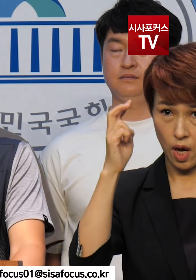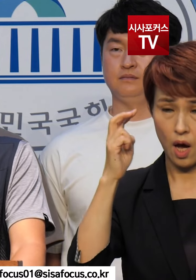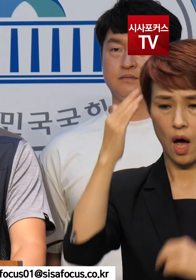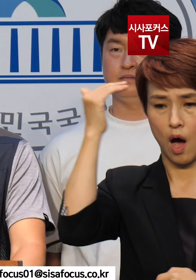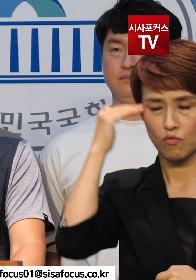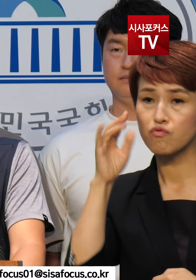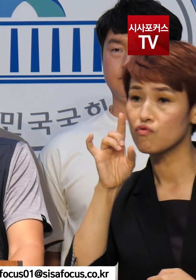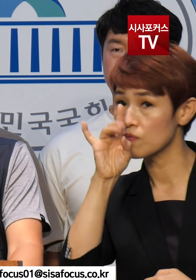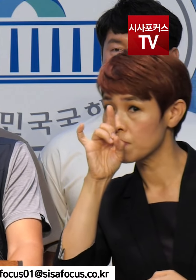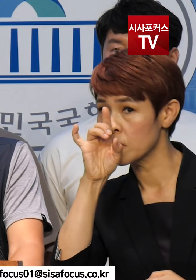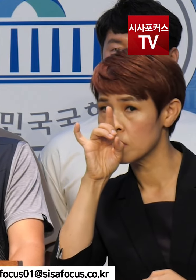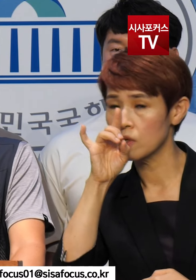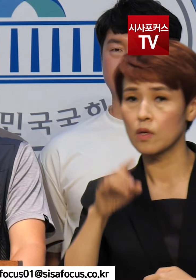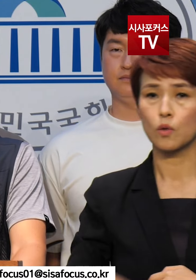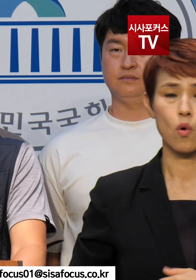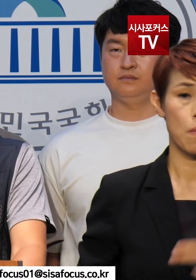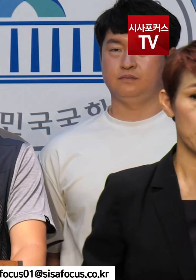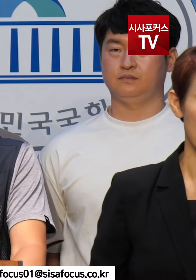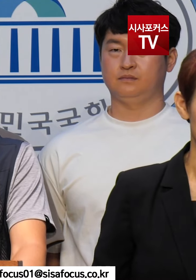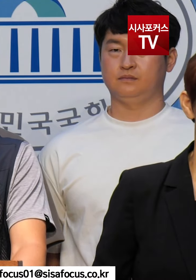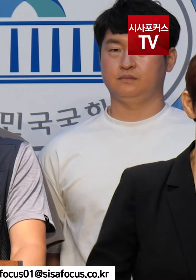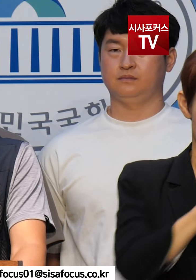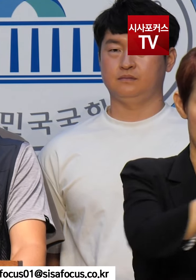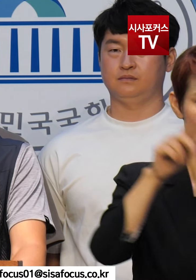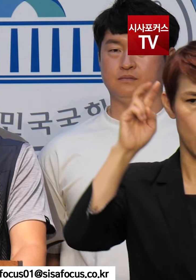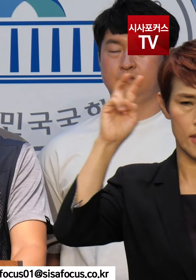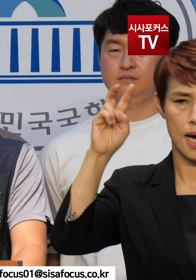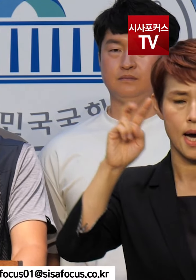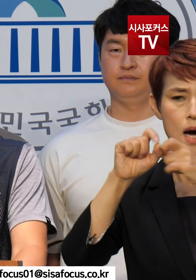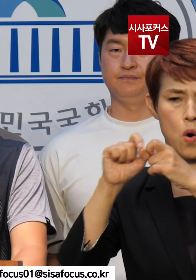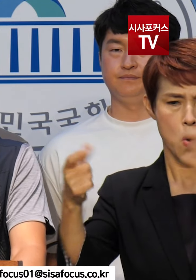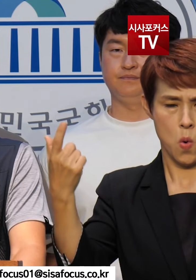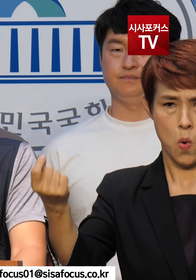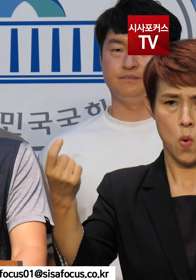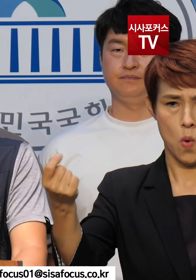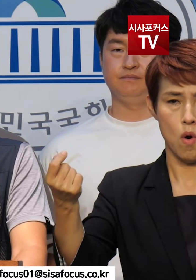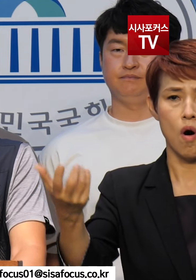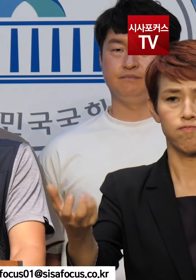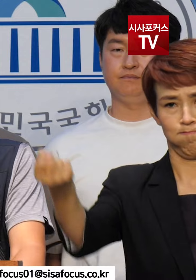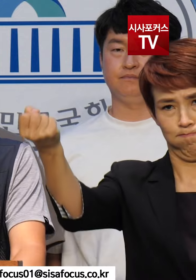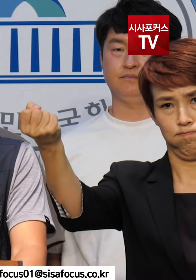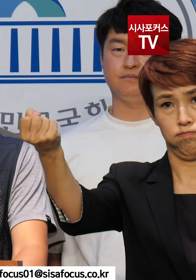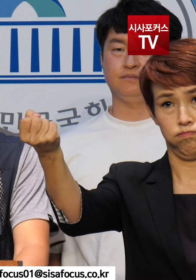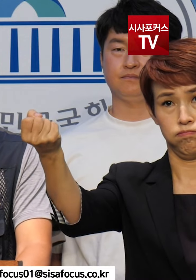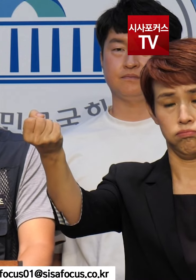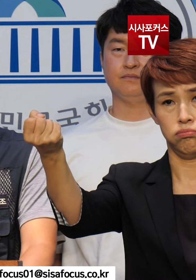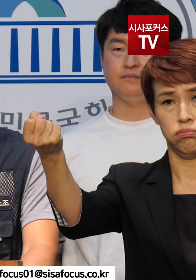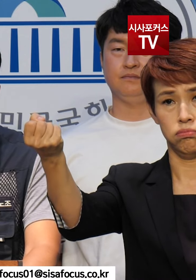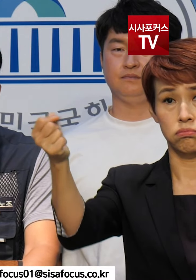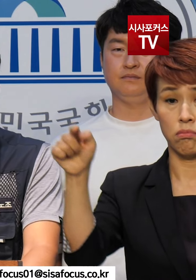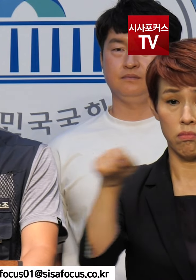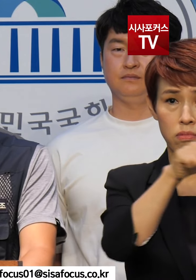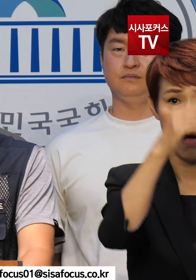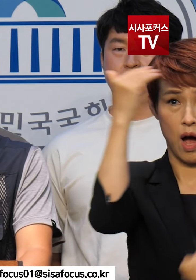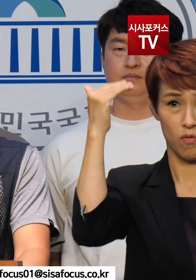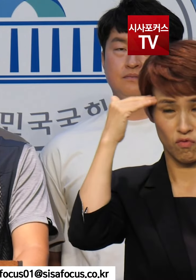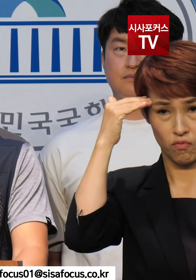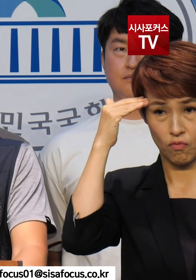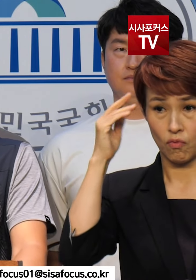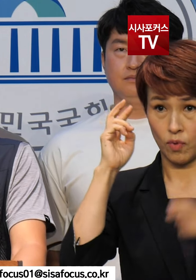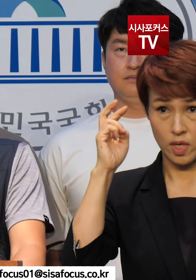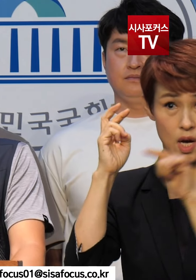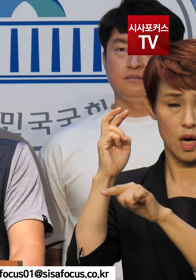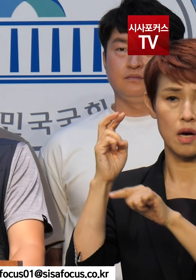하이테크와 평택에 같은 제품을 만드는 한국 니토 옵티컬도 갖고 있습니다. 한국 옵티컬